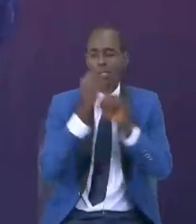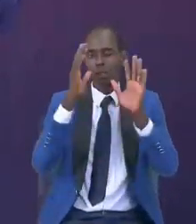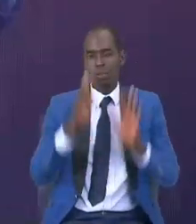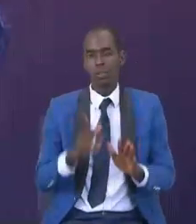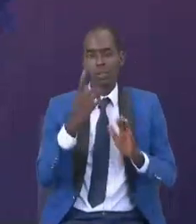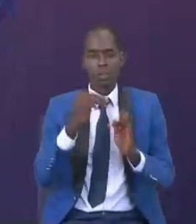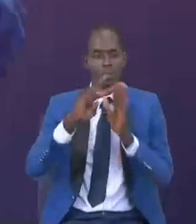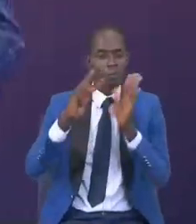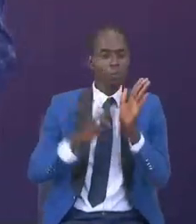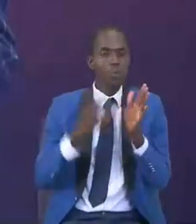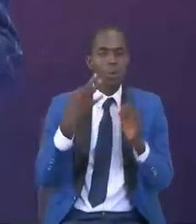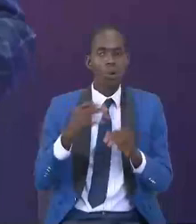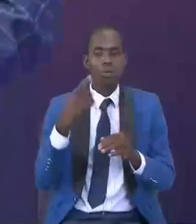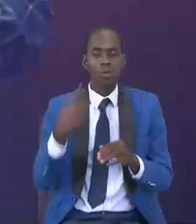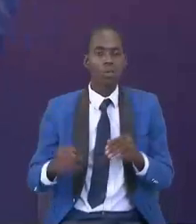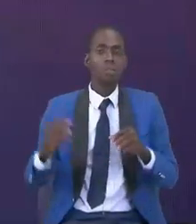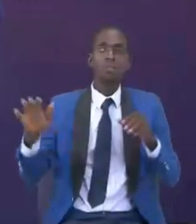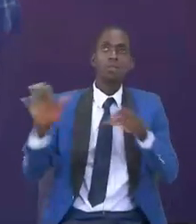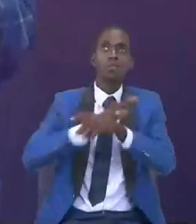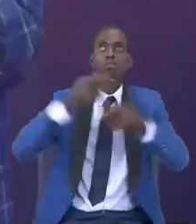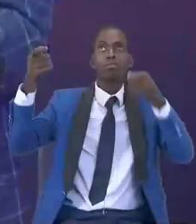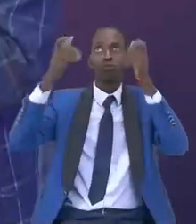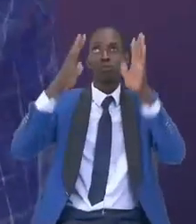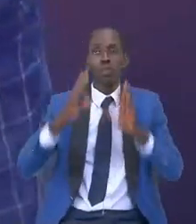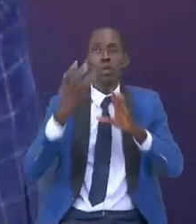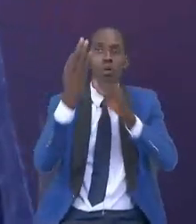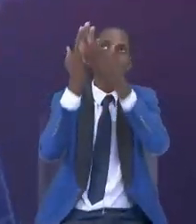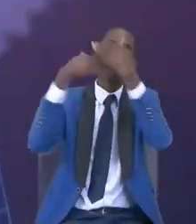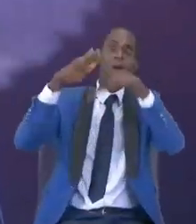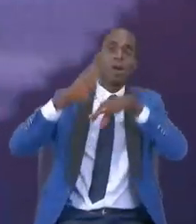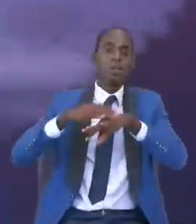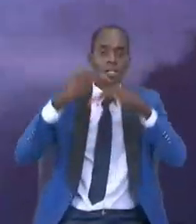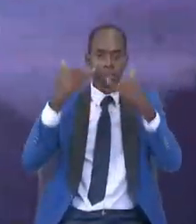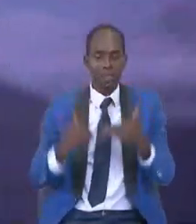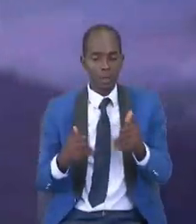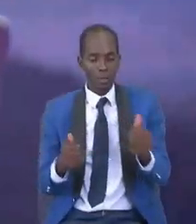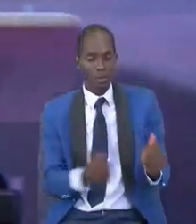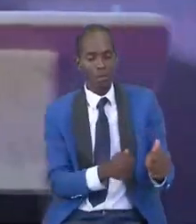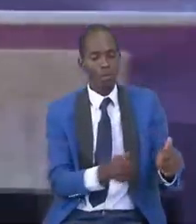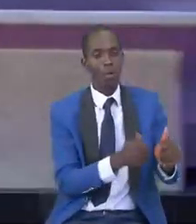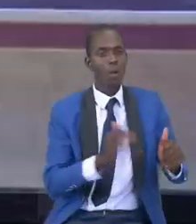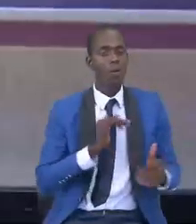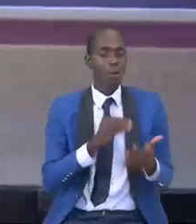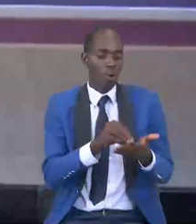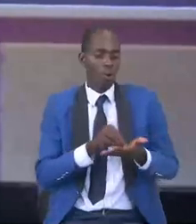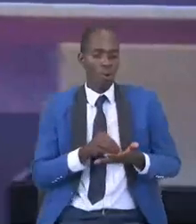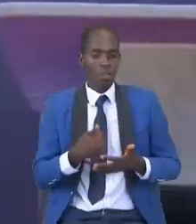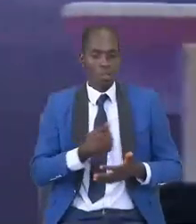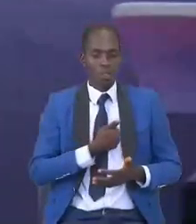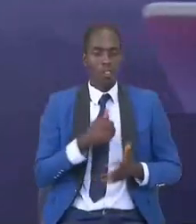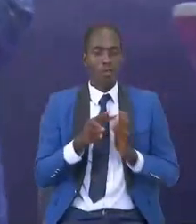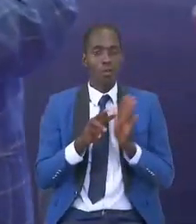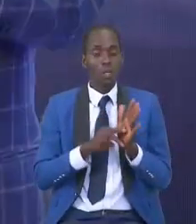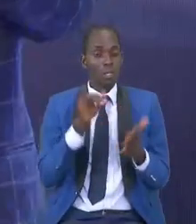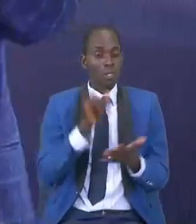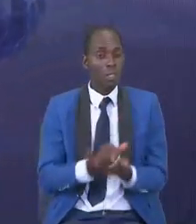la volonté du grand souverain du ciel, et maintenant, nous suivons notre volonté. Ça, c'est la volonté